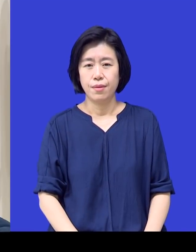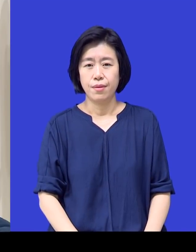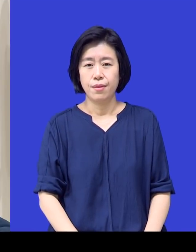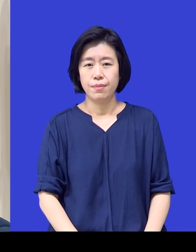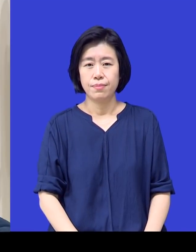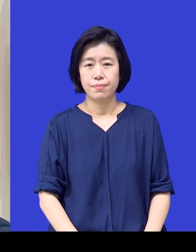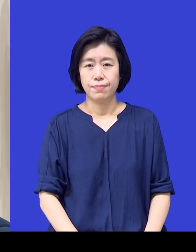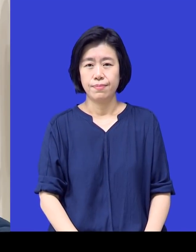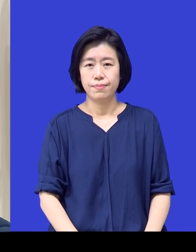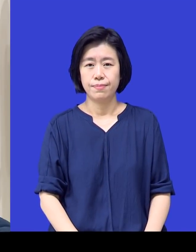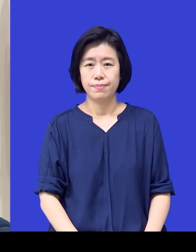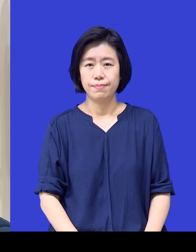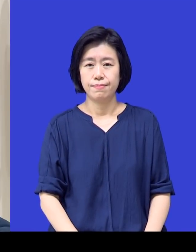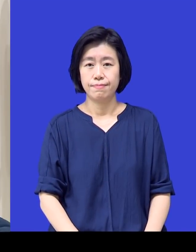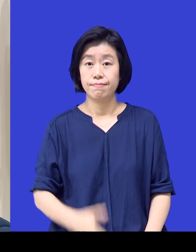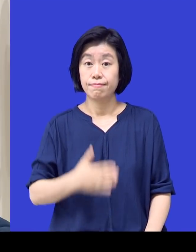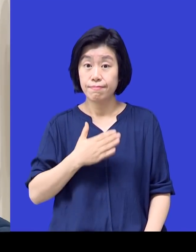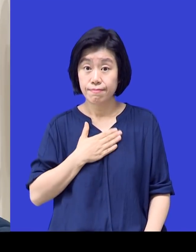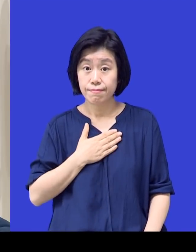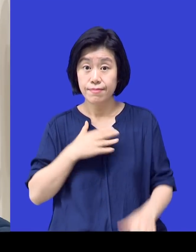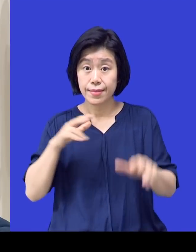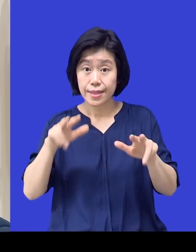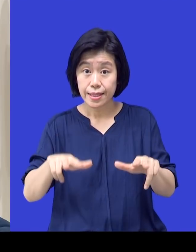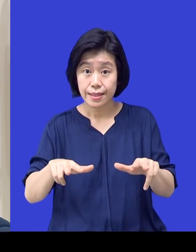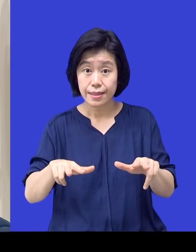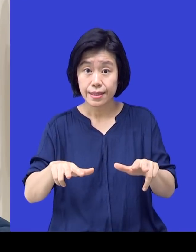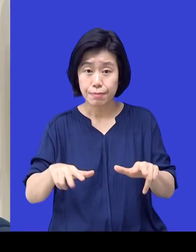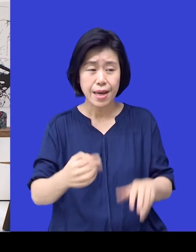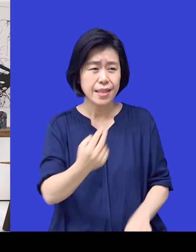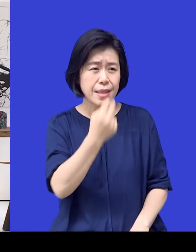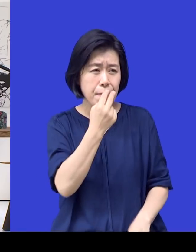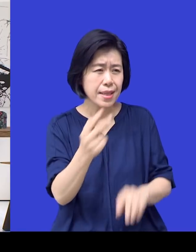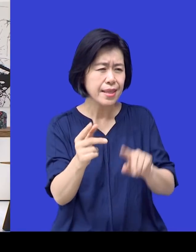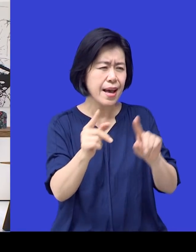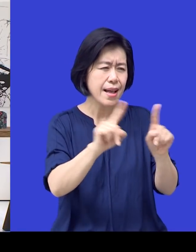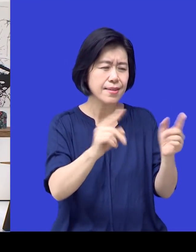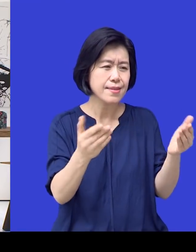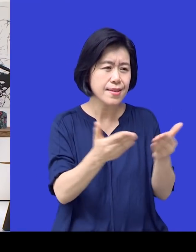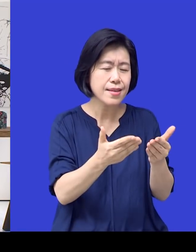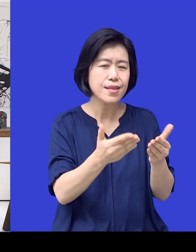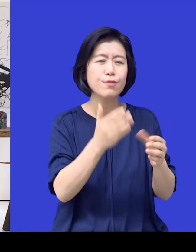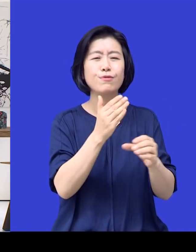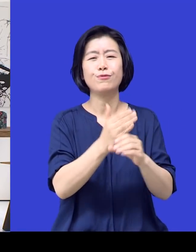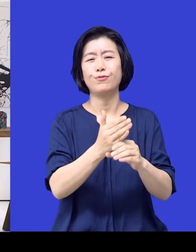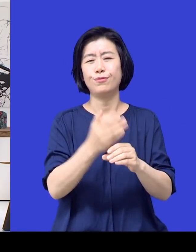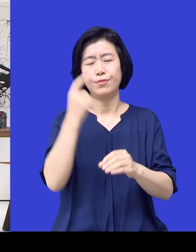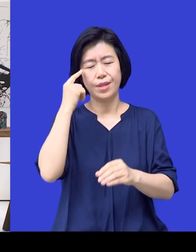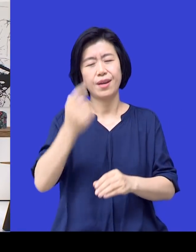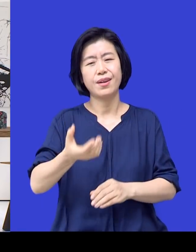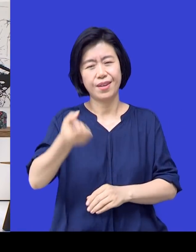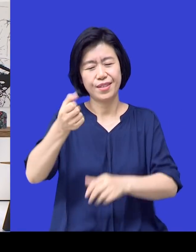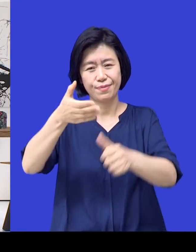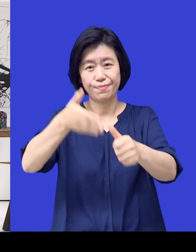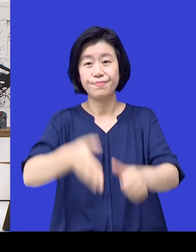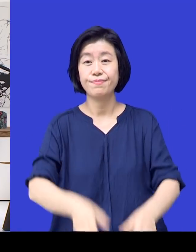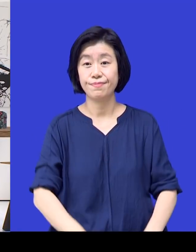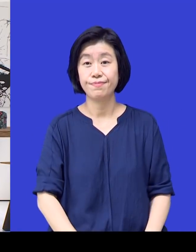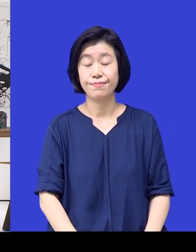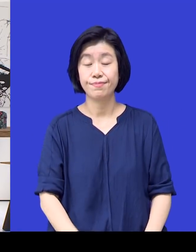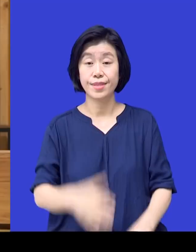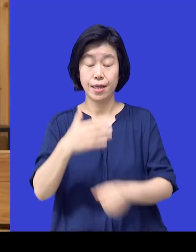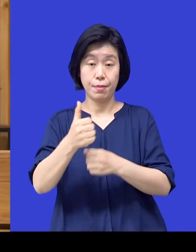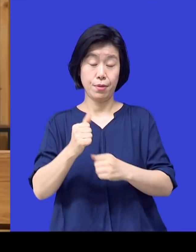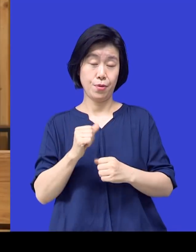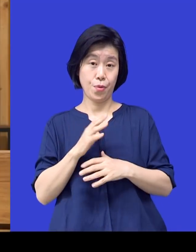내가 하나님 앞에 한 아이를 살리고 있구나. 그거라고 봐요. 그럼요. 이 하나님의 놀라운